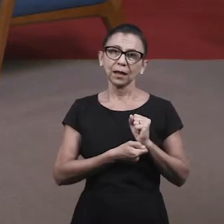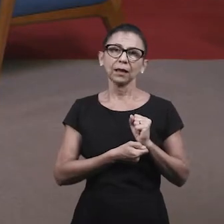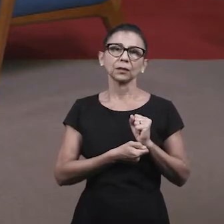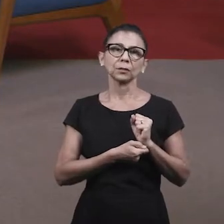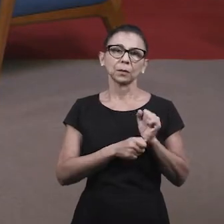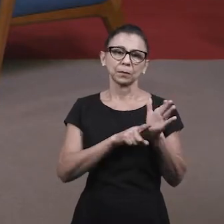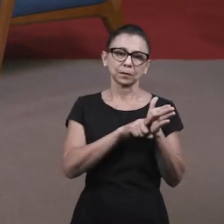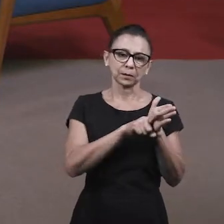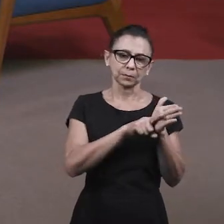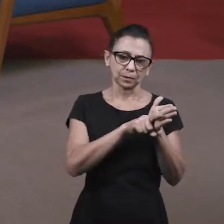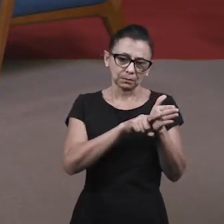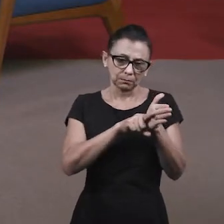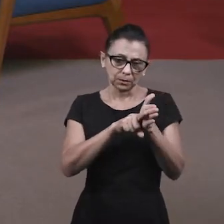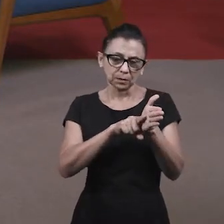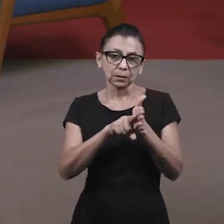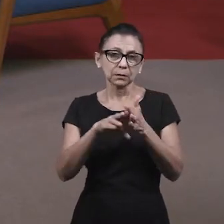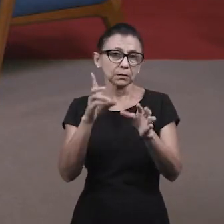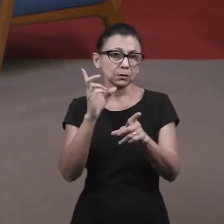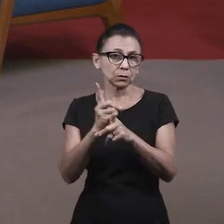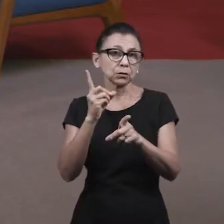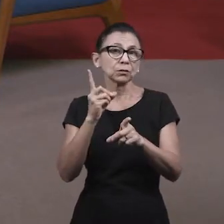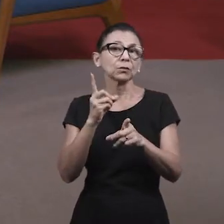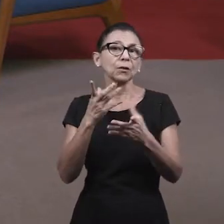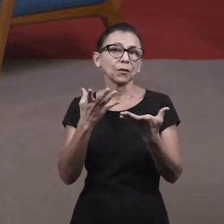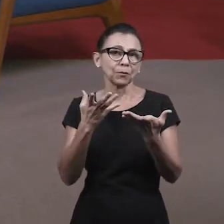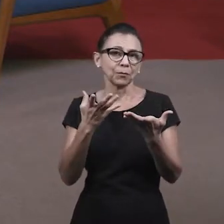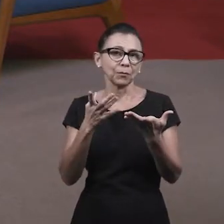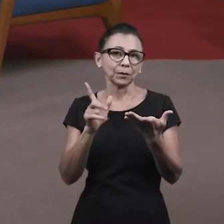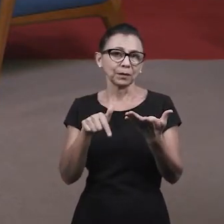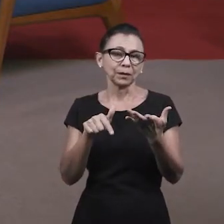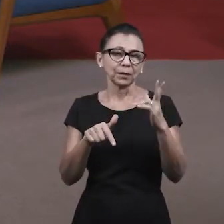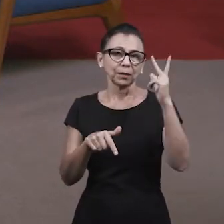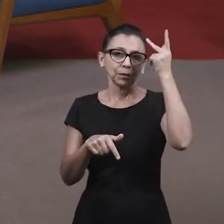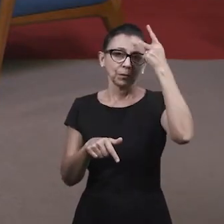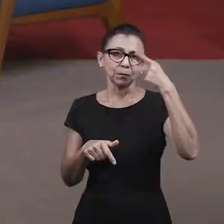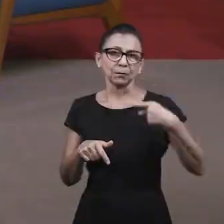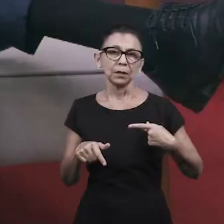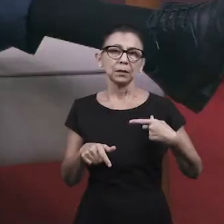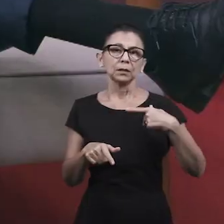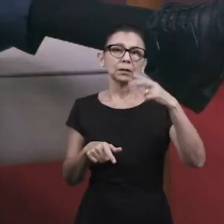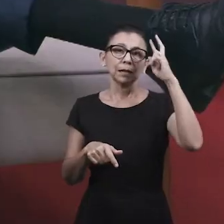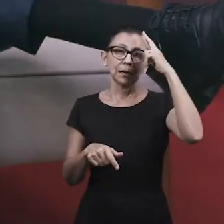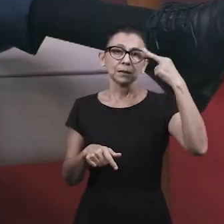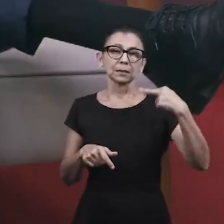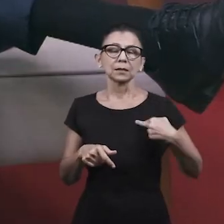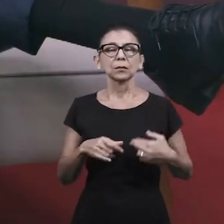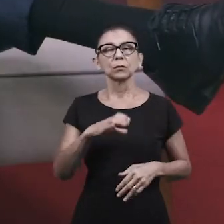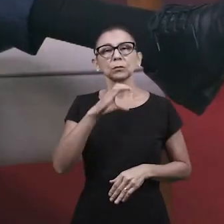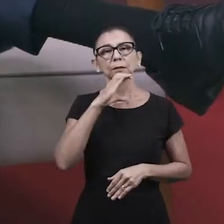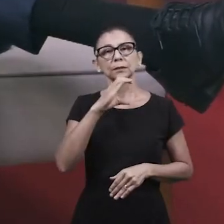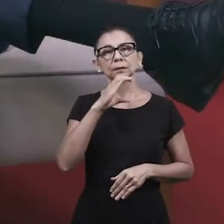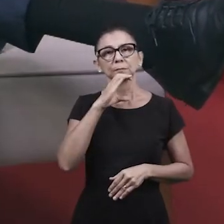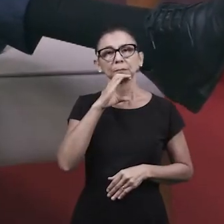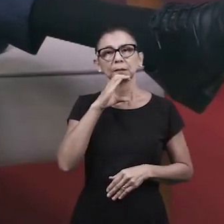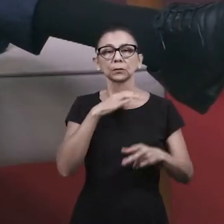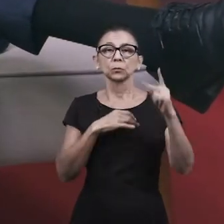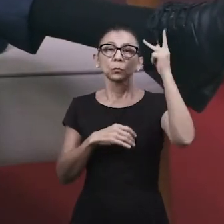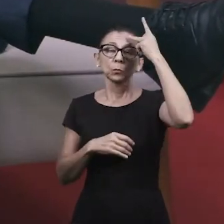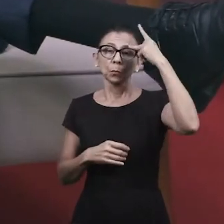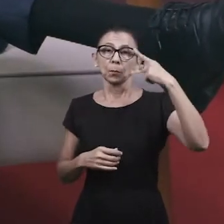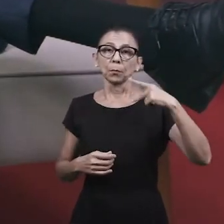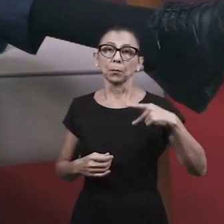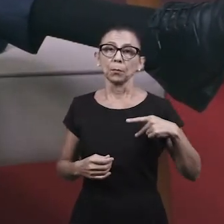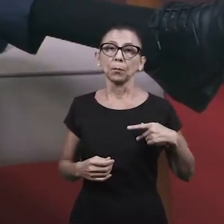donc il y a quelque chose que la science découvre. Ça, c'est scientifique, ça, c'est humain. Sans l'action du Saint-Esprit, c'est ça, c'est la